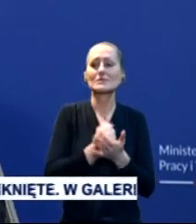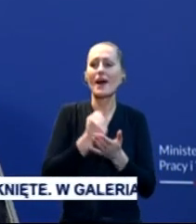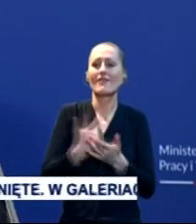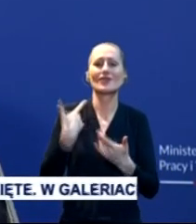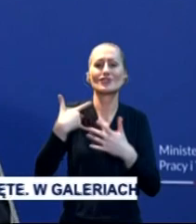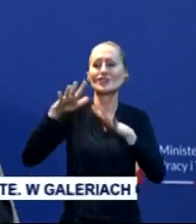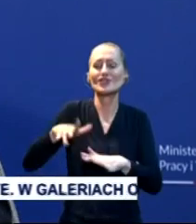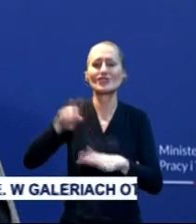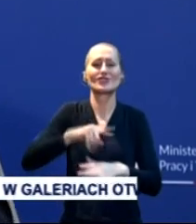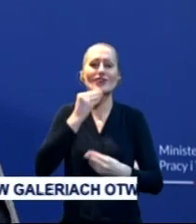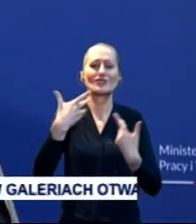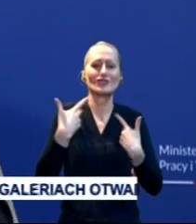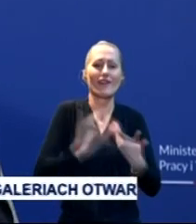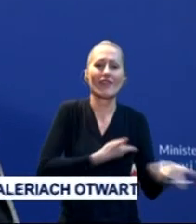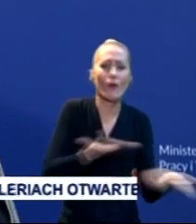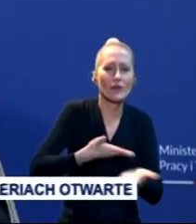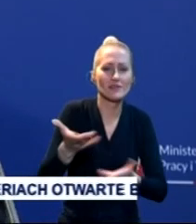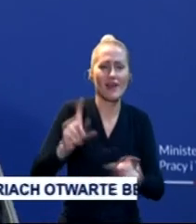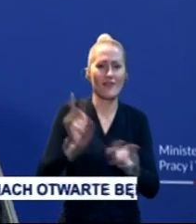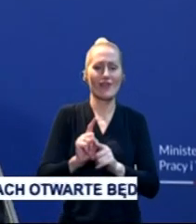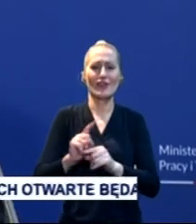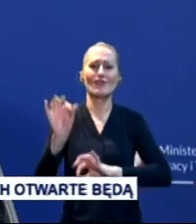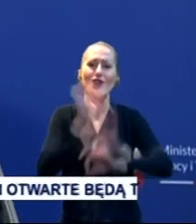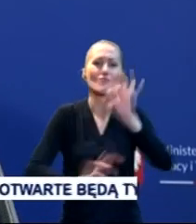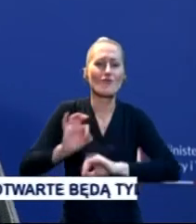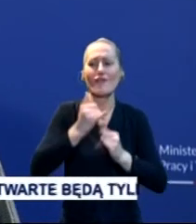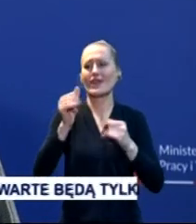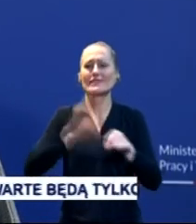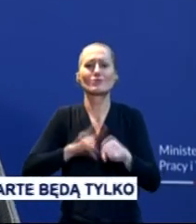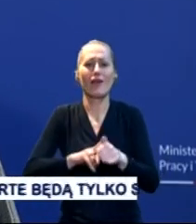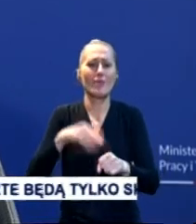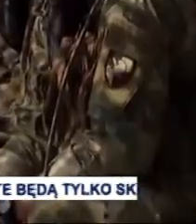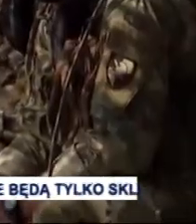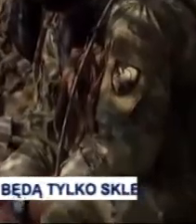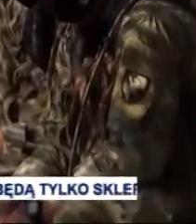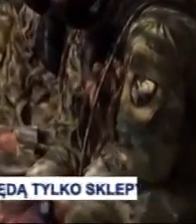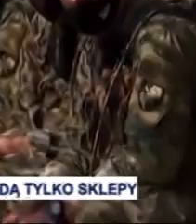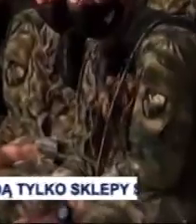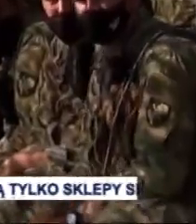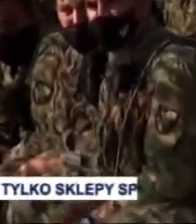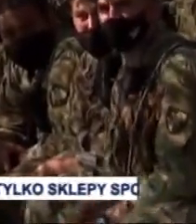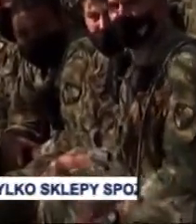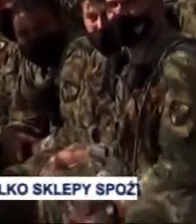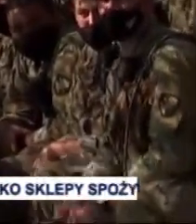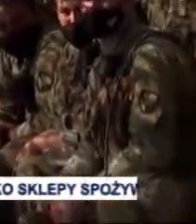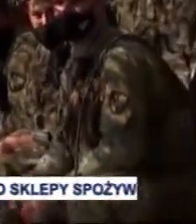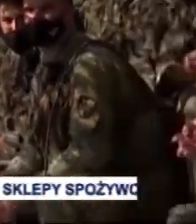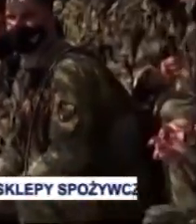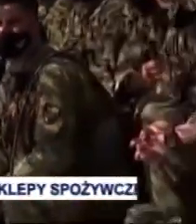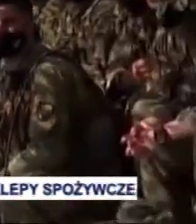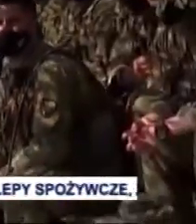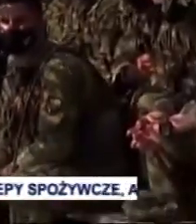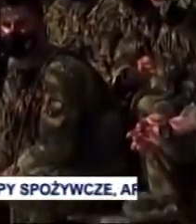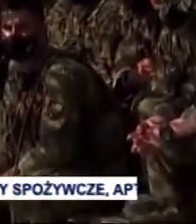usługi remontowe, dostawy żywności, dostawy wyposażenia, mieszkań. Wskazówki i rady dla przedsiębiorców